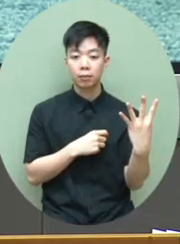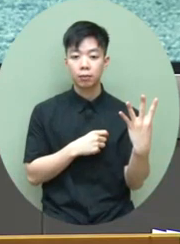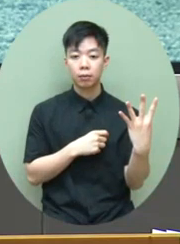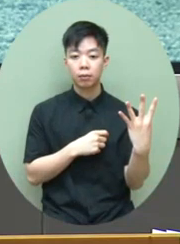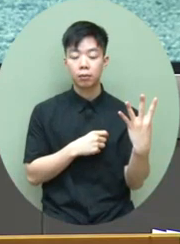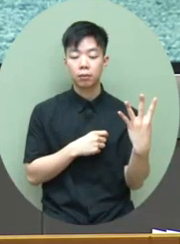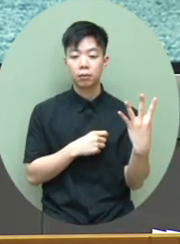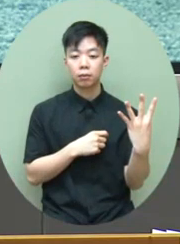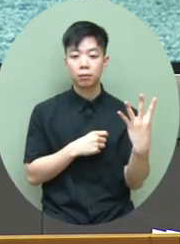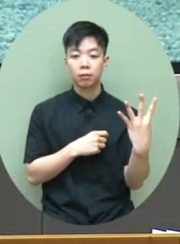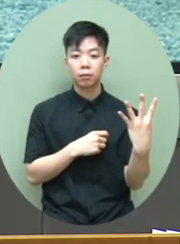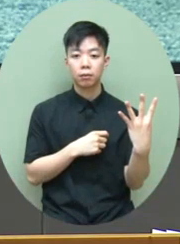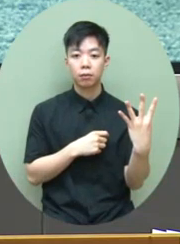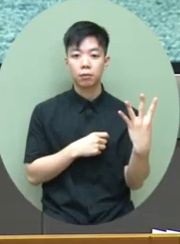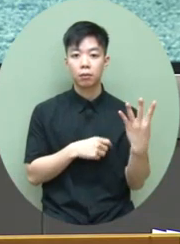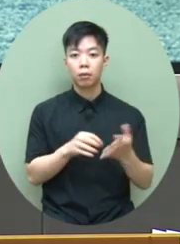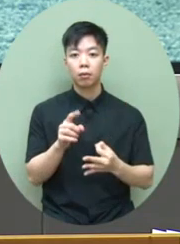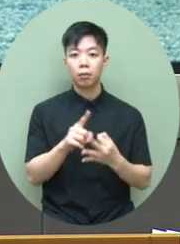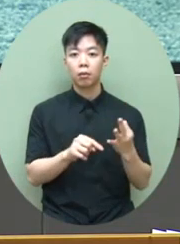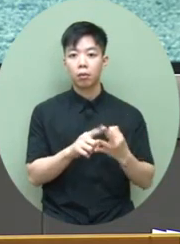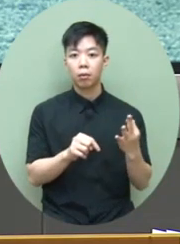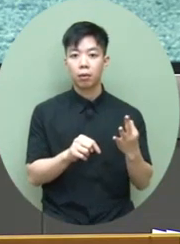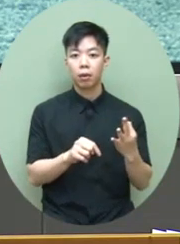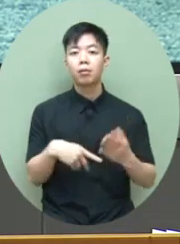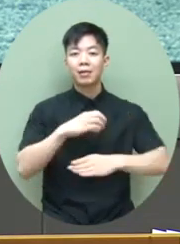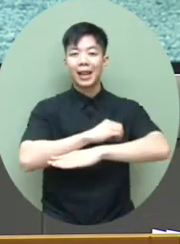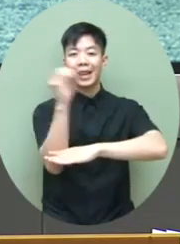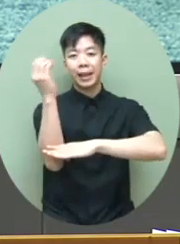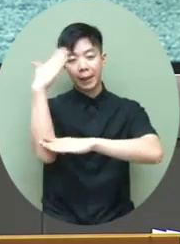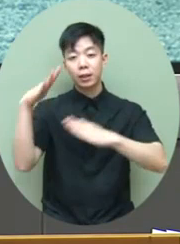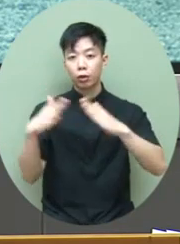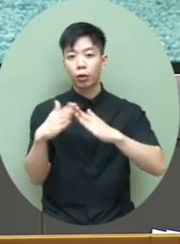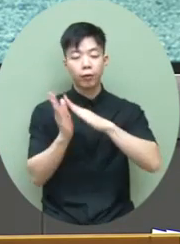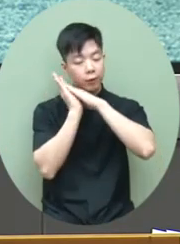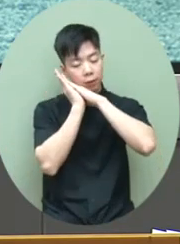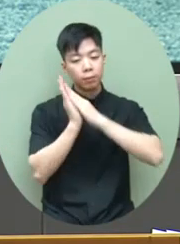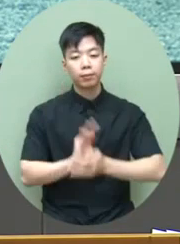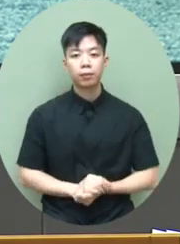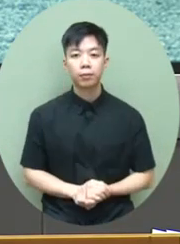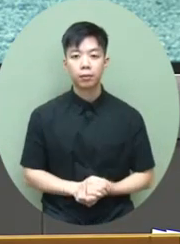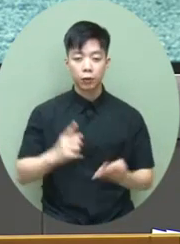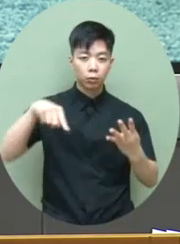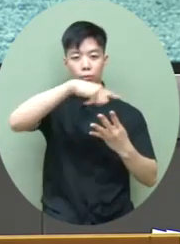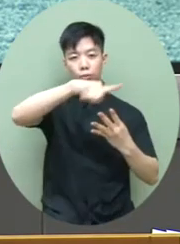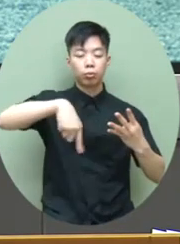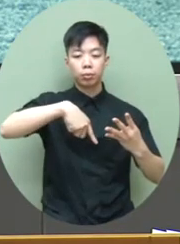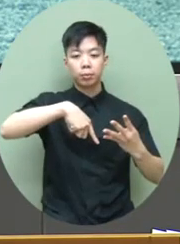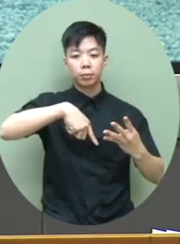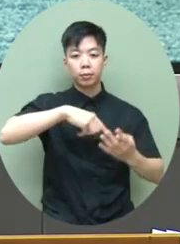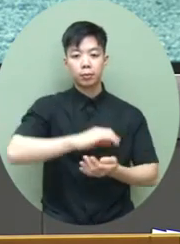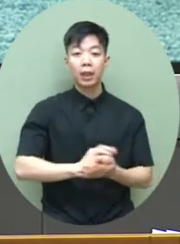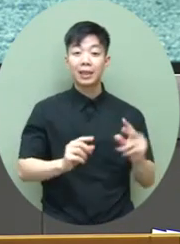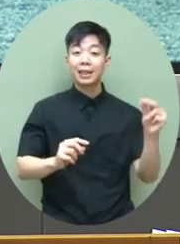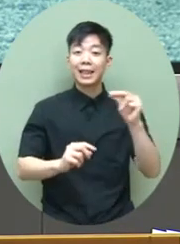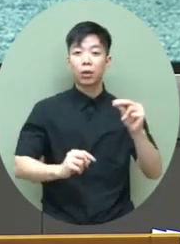咧，就係、是、住喺聖雅各福群會希明居入邊嘅。咁呢啲都係需要接受檢疫啦，即係包括咗喺個